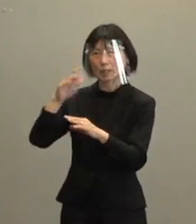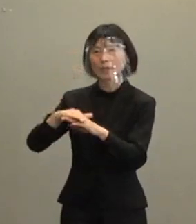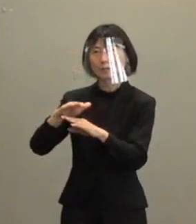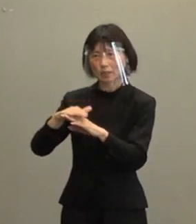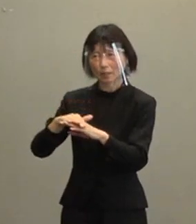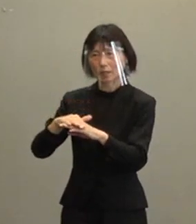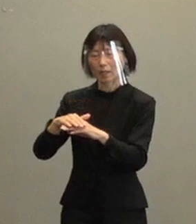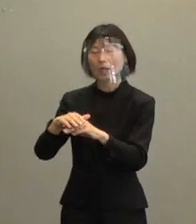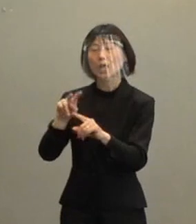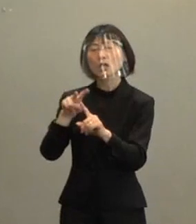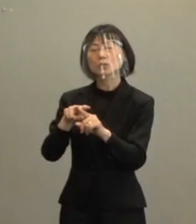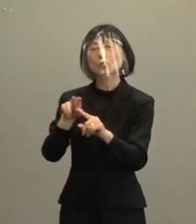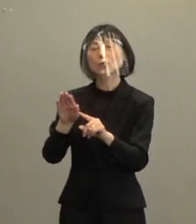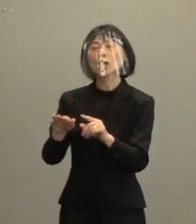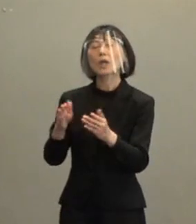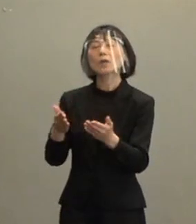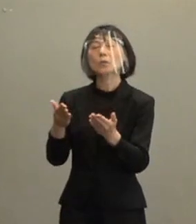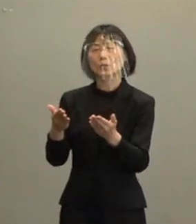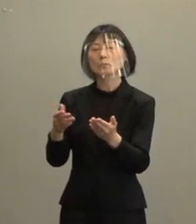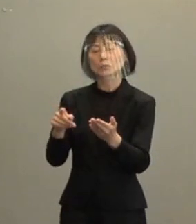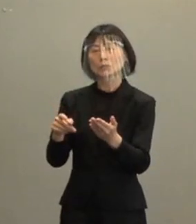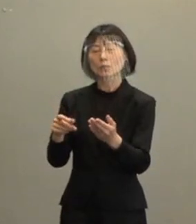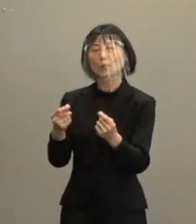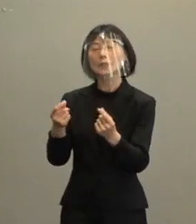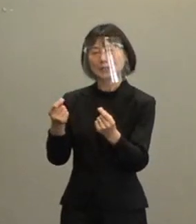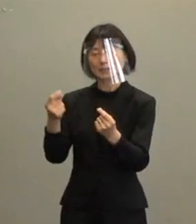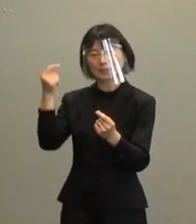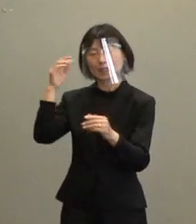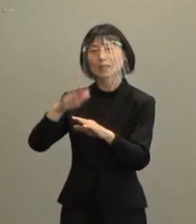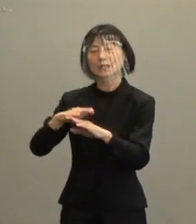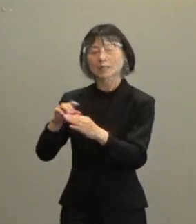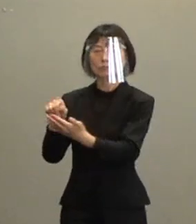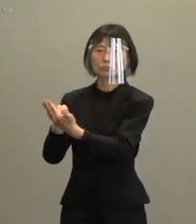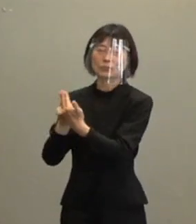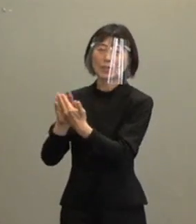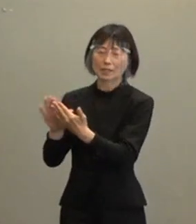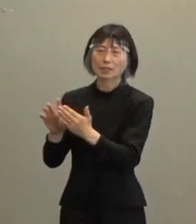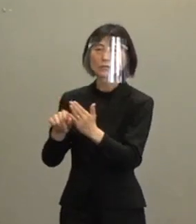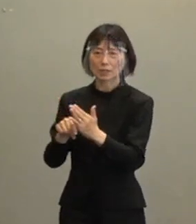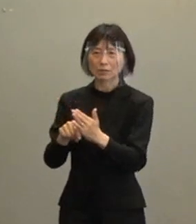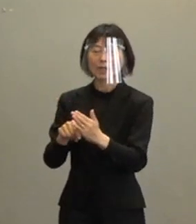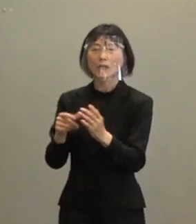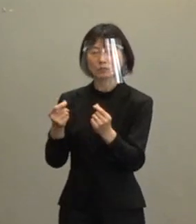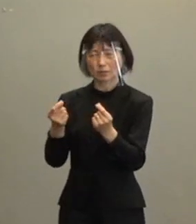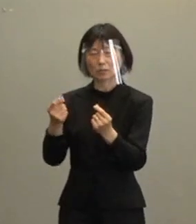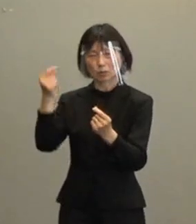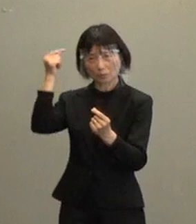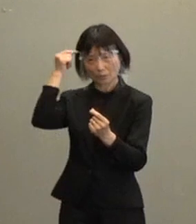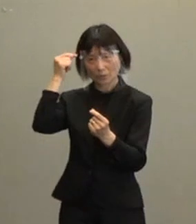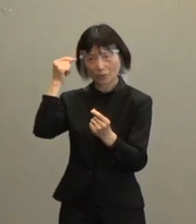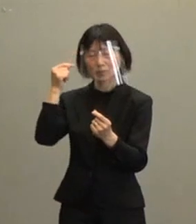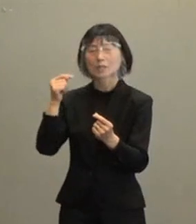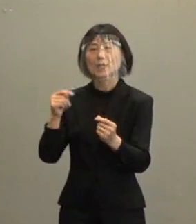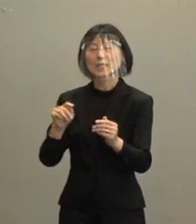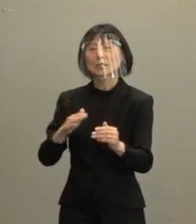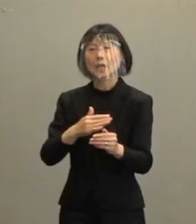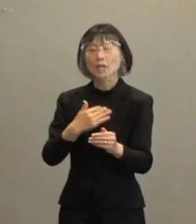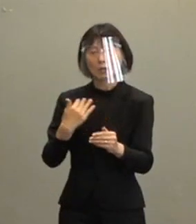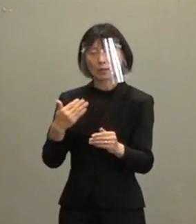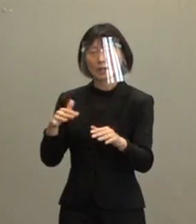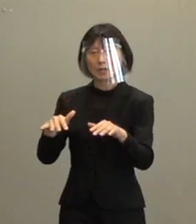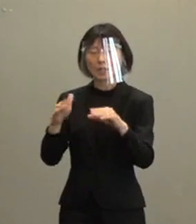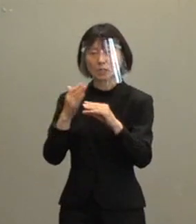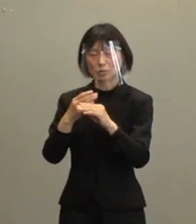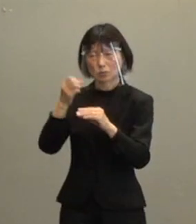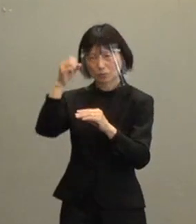えば小学校においてもそうした考え方が出されるのであれば、ただそうだというふうに思っています。ただ申し上げてきた通り、我々熱中症の